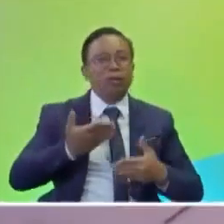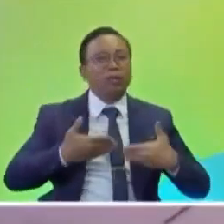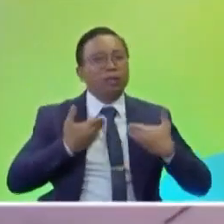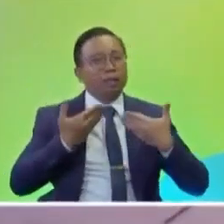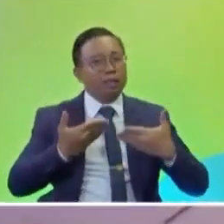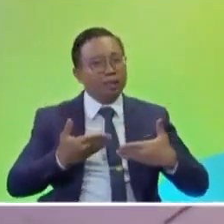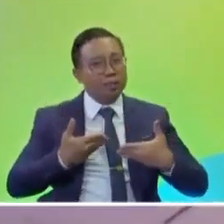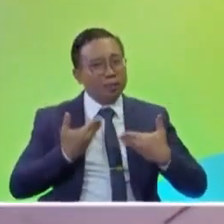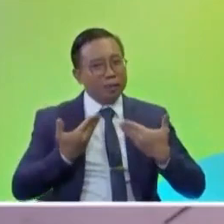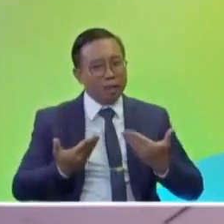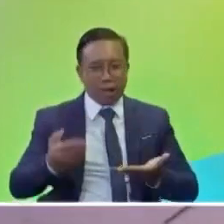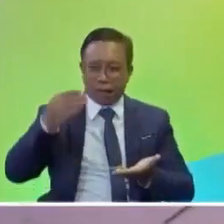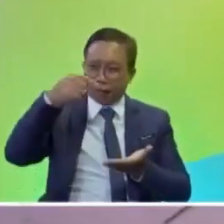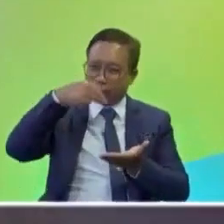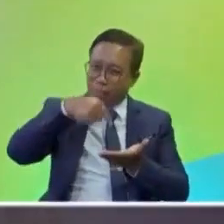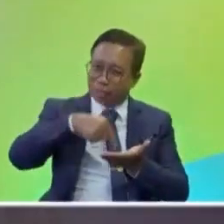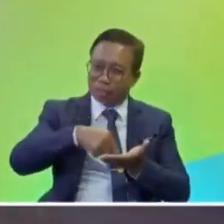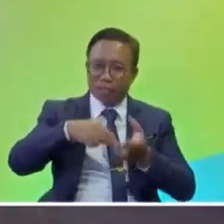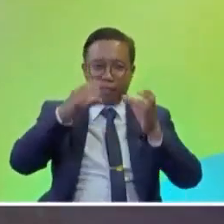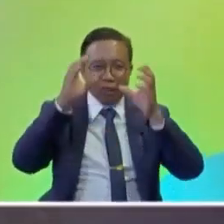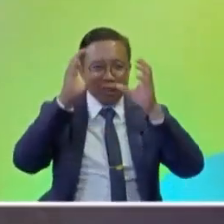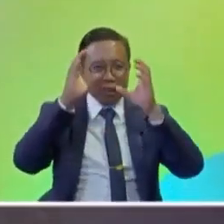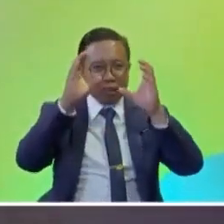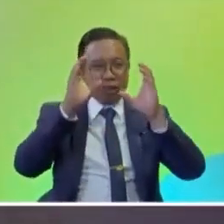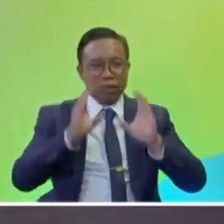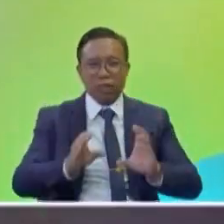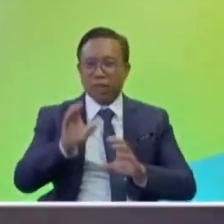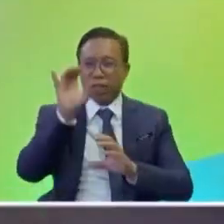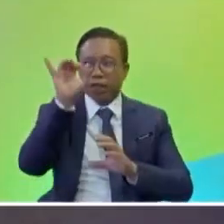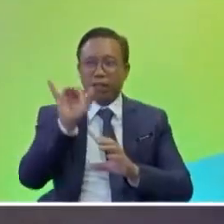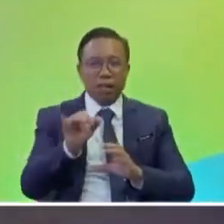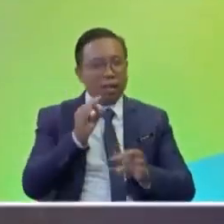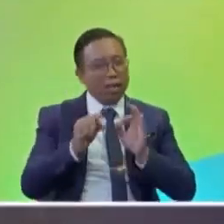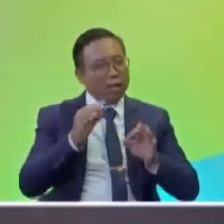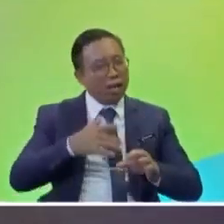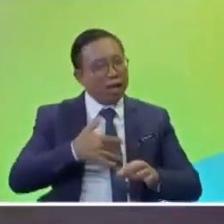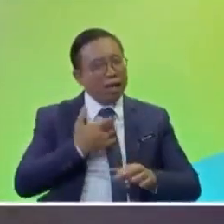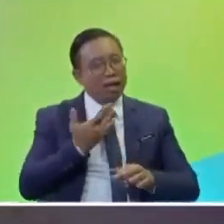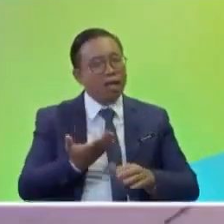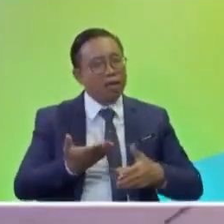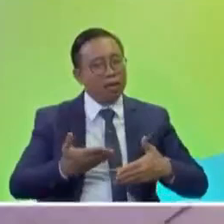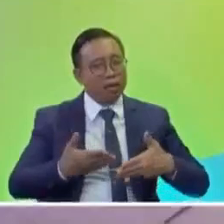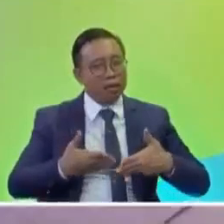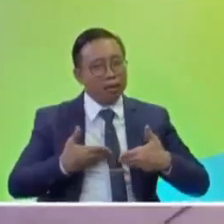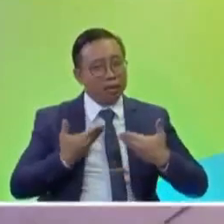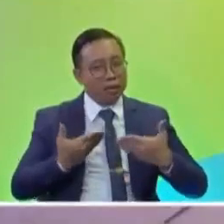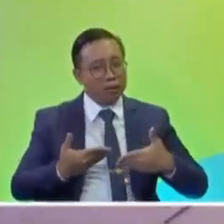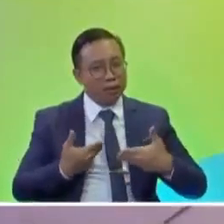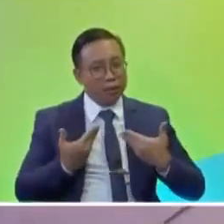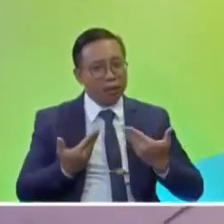Kalau rasa gembira, beginilah caranya. Kalau